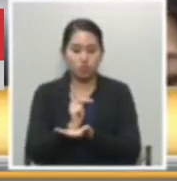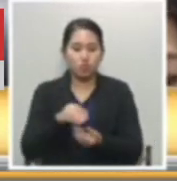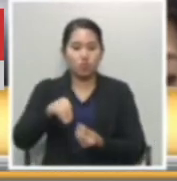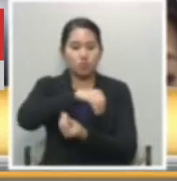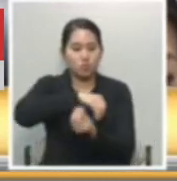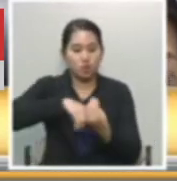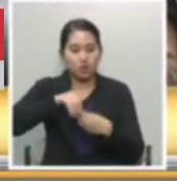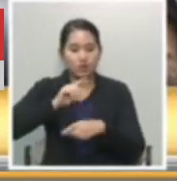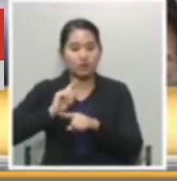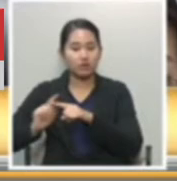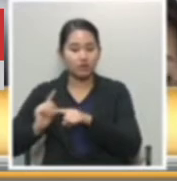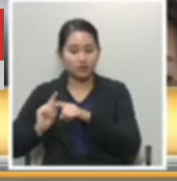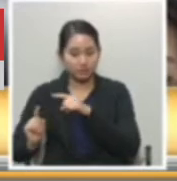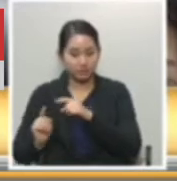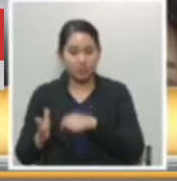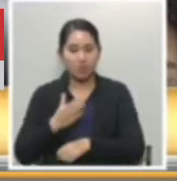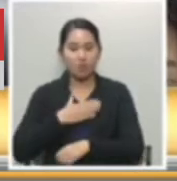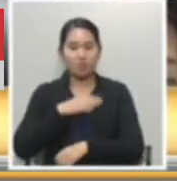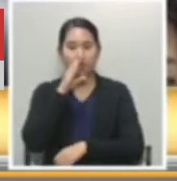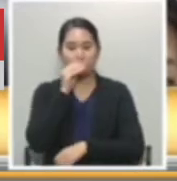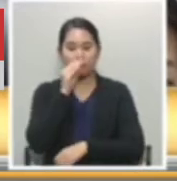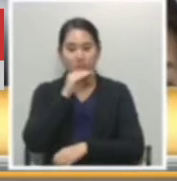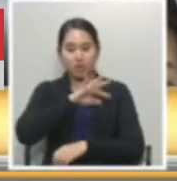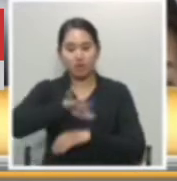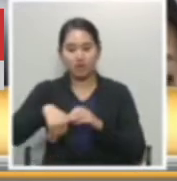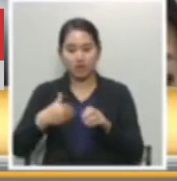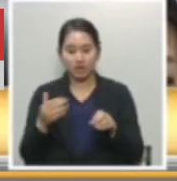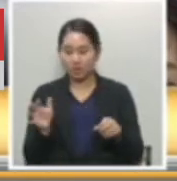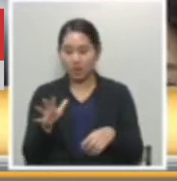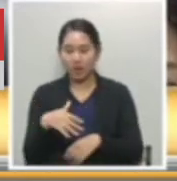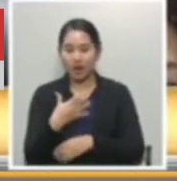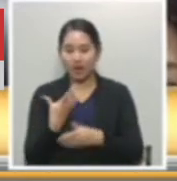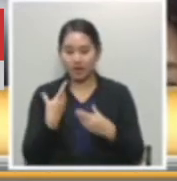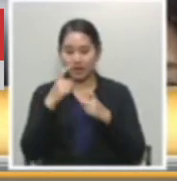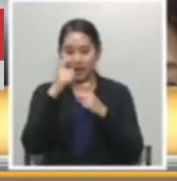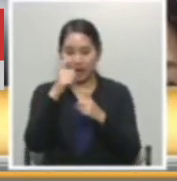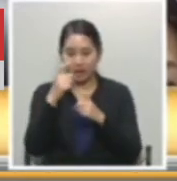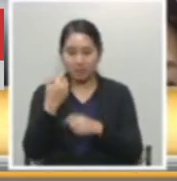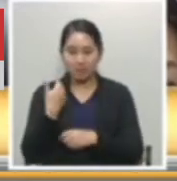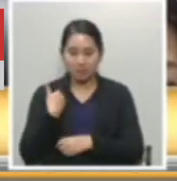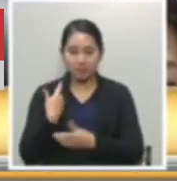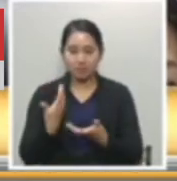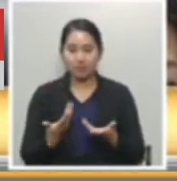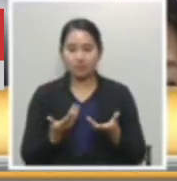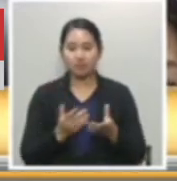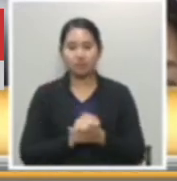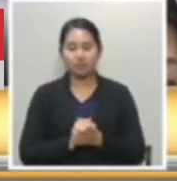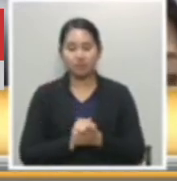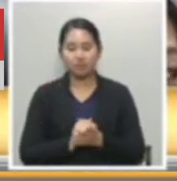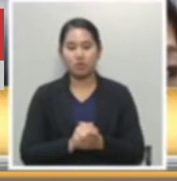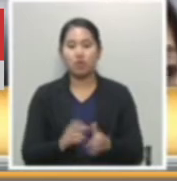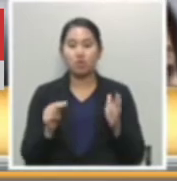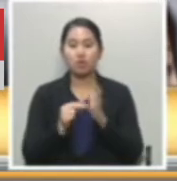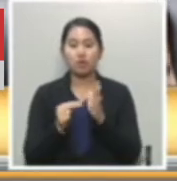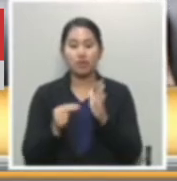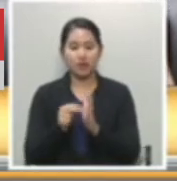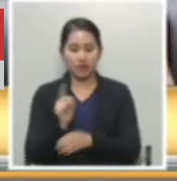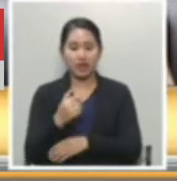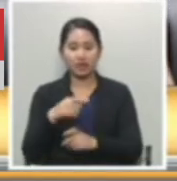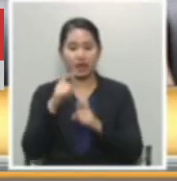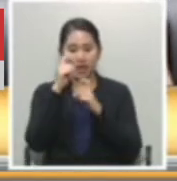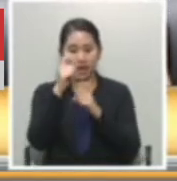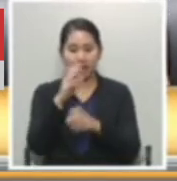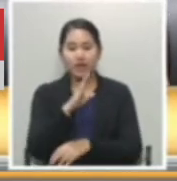รื่อยๆทั้งหมดที่ผมพูดอันตรายไหมครับท่านประธานครับนี่คือสัญญาณอันตรายครับถ้